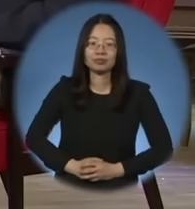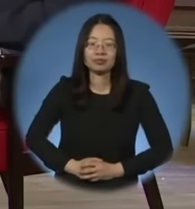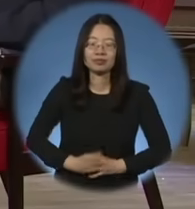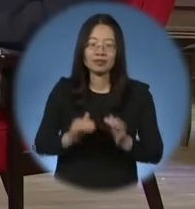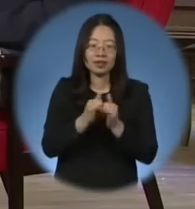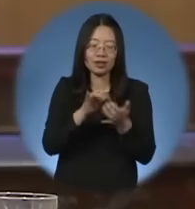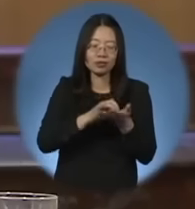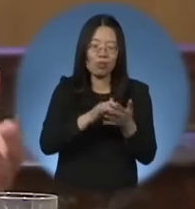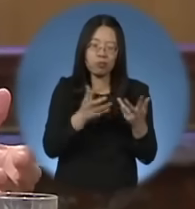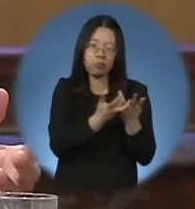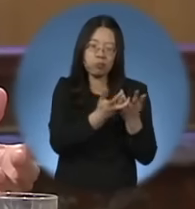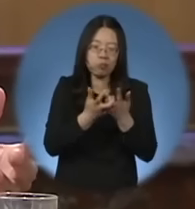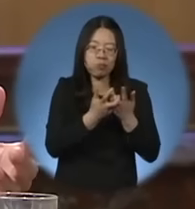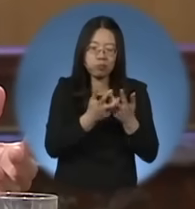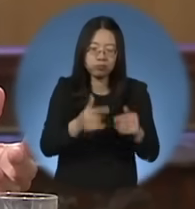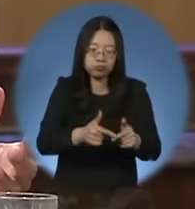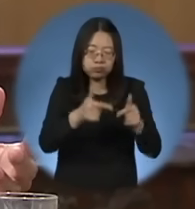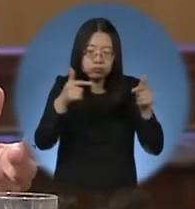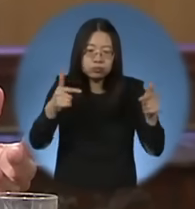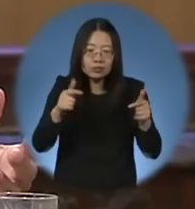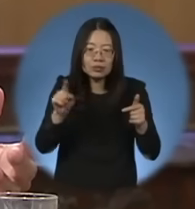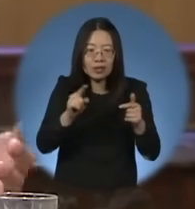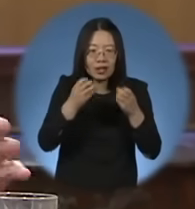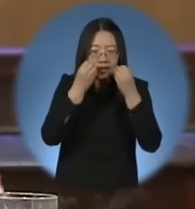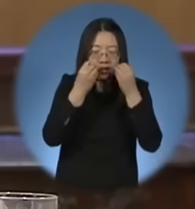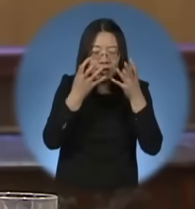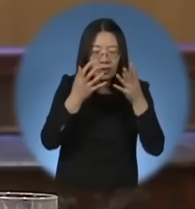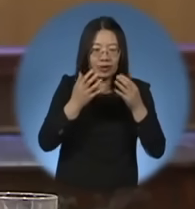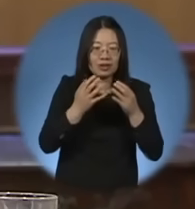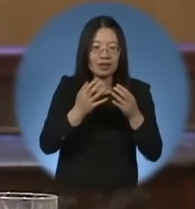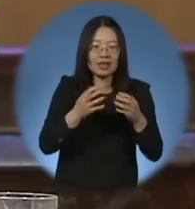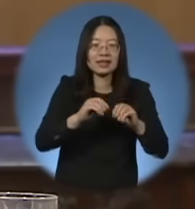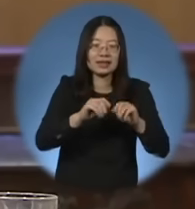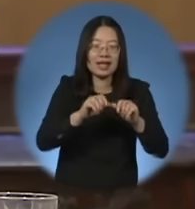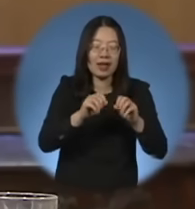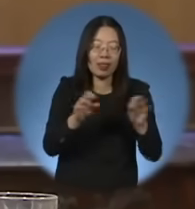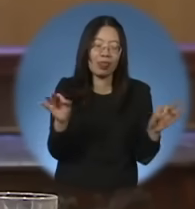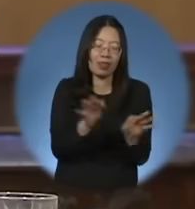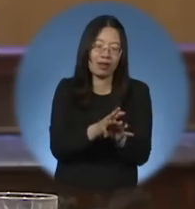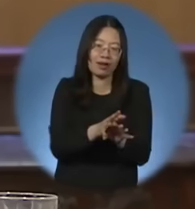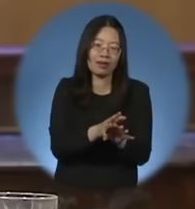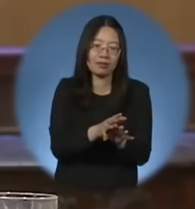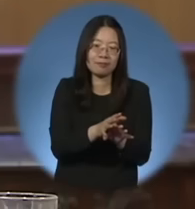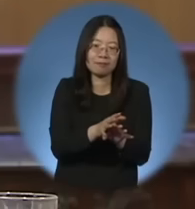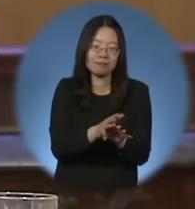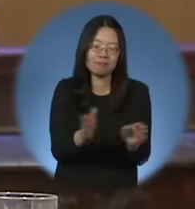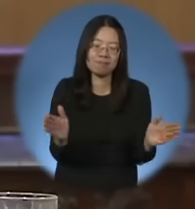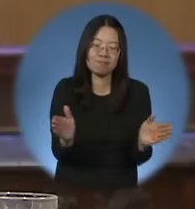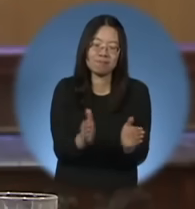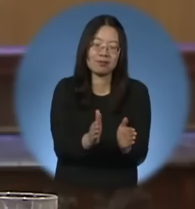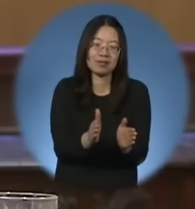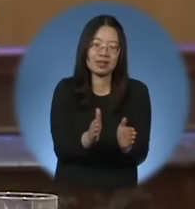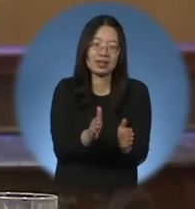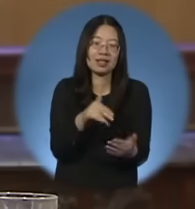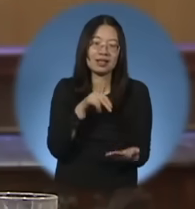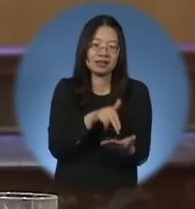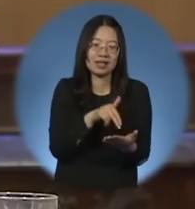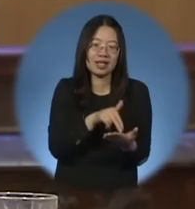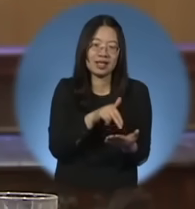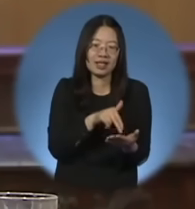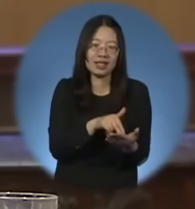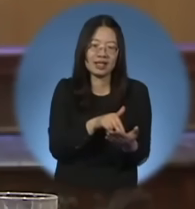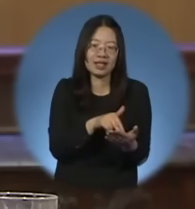해요 인구가 늘어나고 소위 말해서 새로 개척할 땅이 이제 없어진네 그런